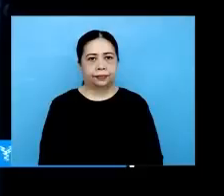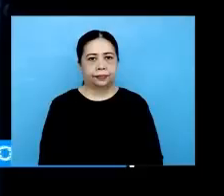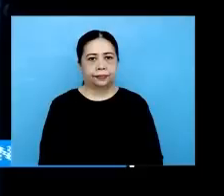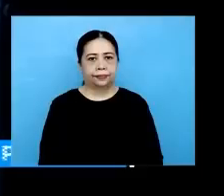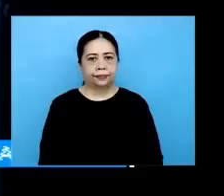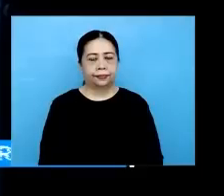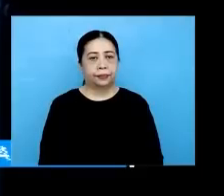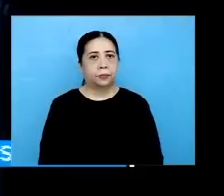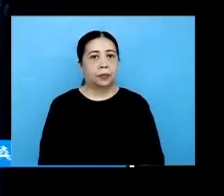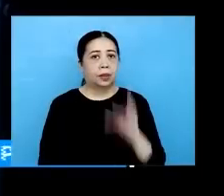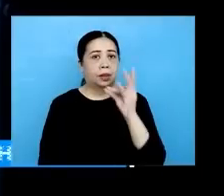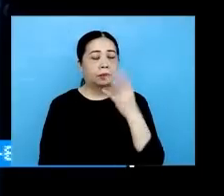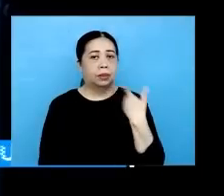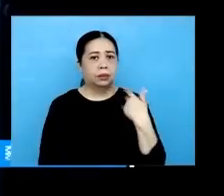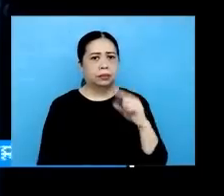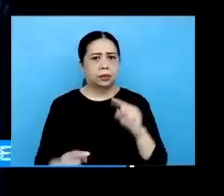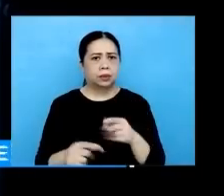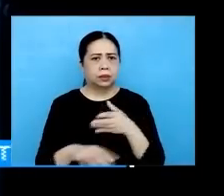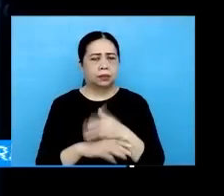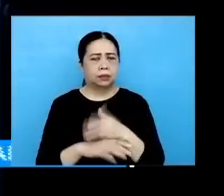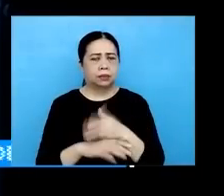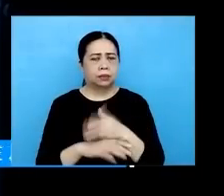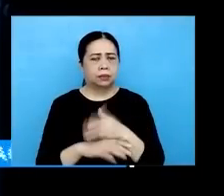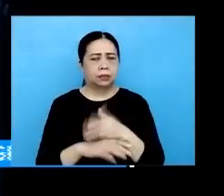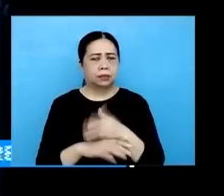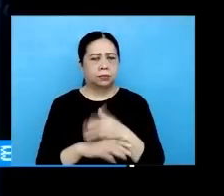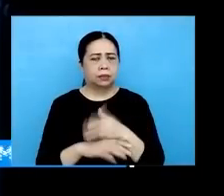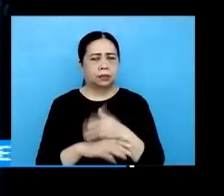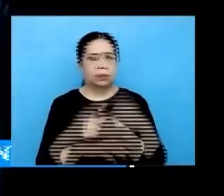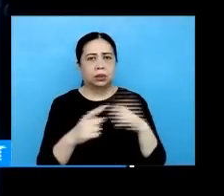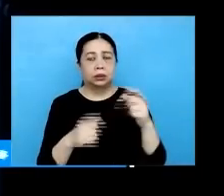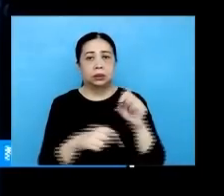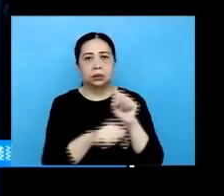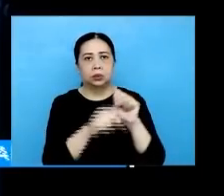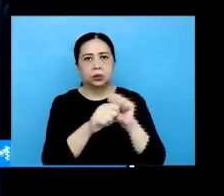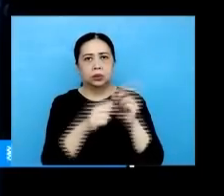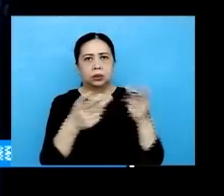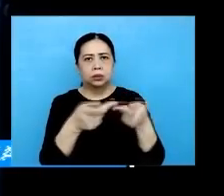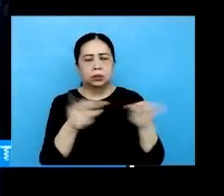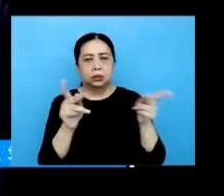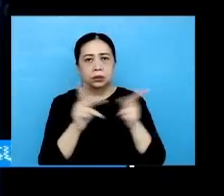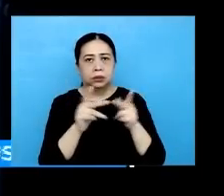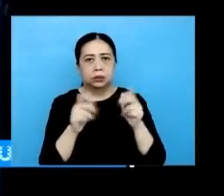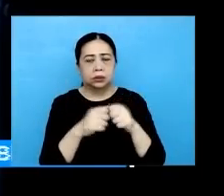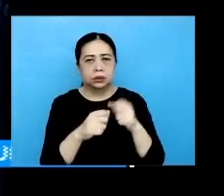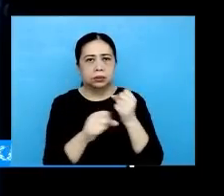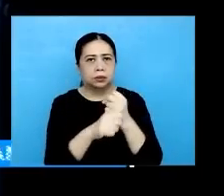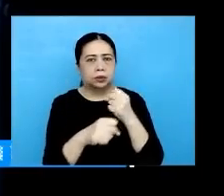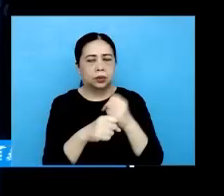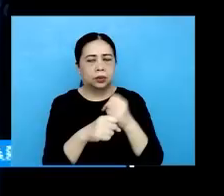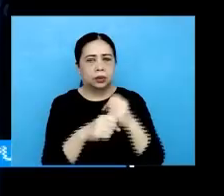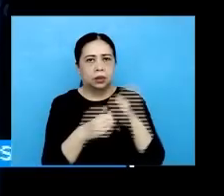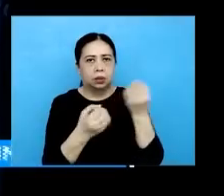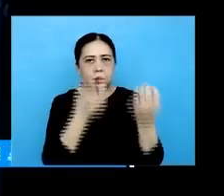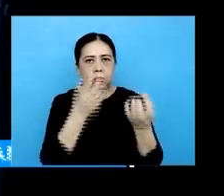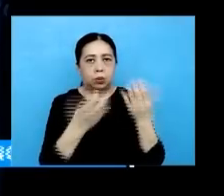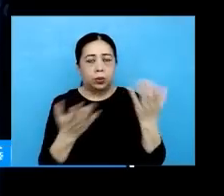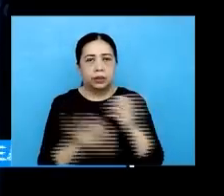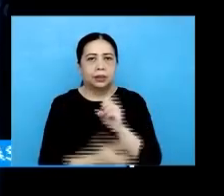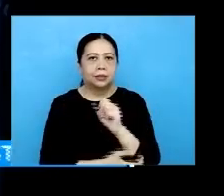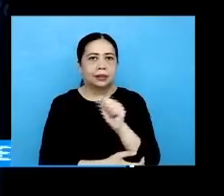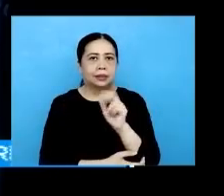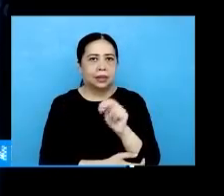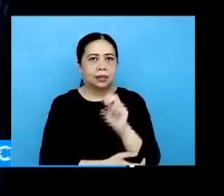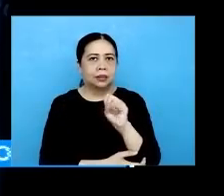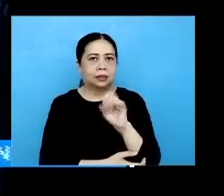Ito ang sugatan matapos masunog at sumabog ang isang pagawaan ng paputok sa San Simon, Pampanga. Ang pagkakaalam daw ng mga